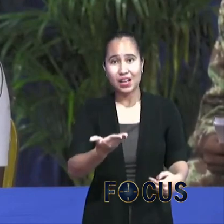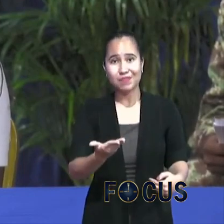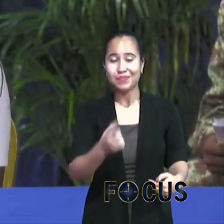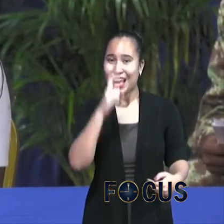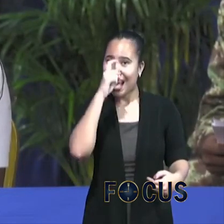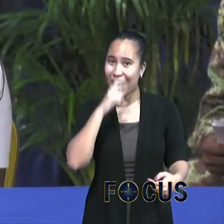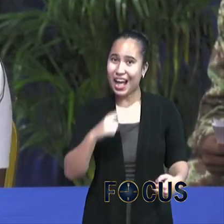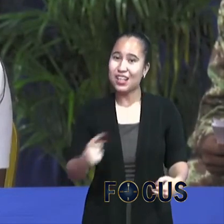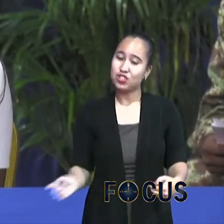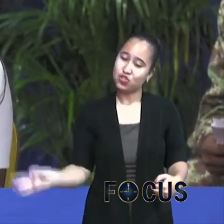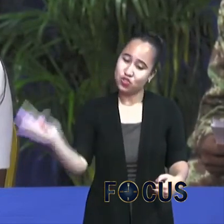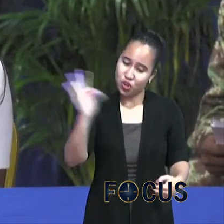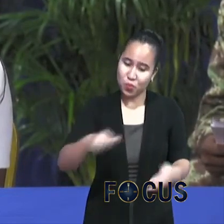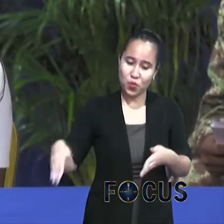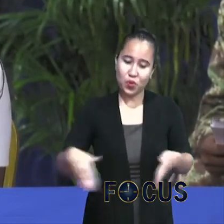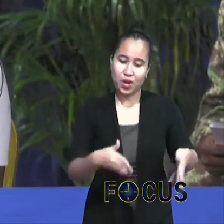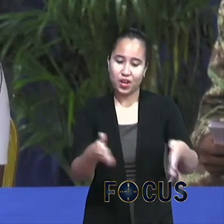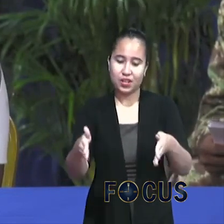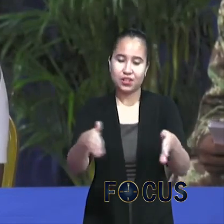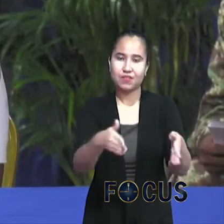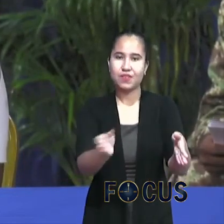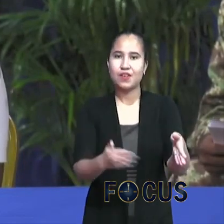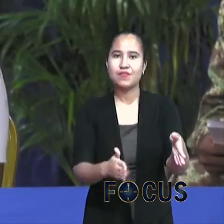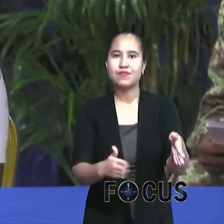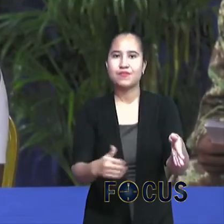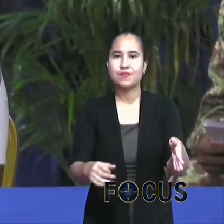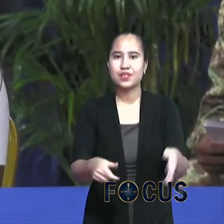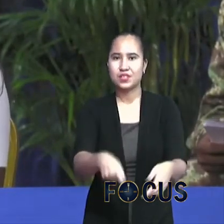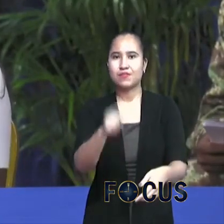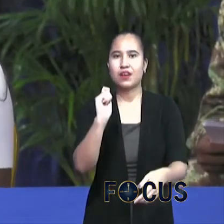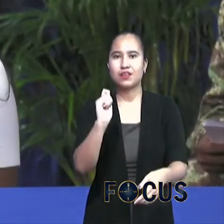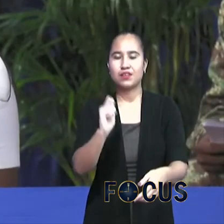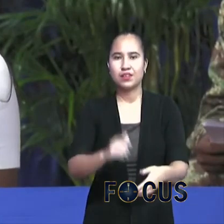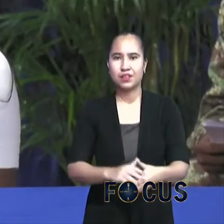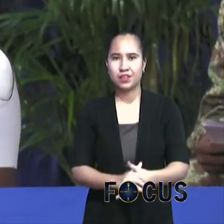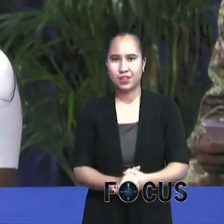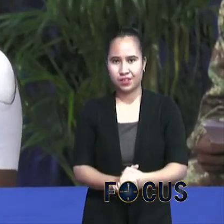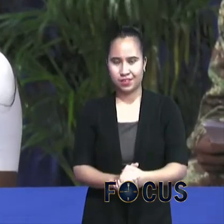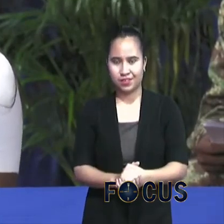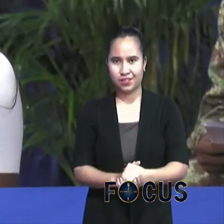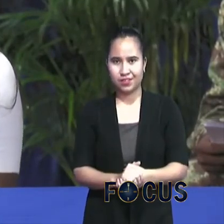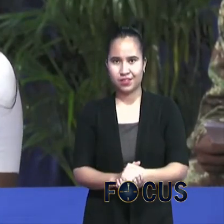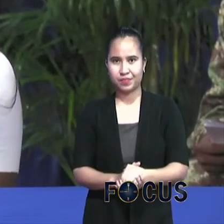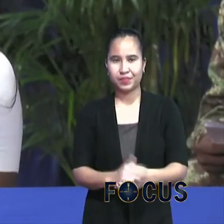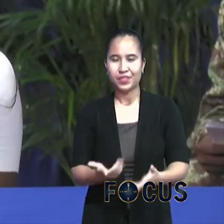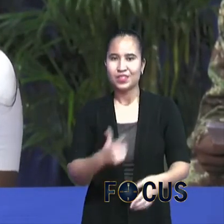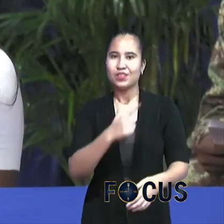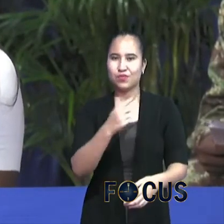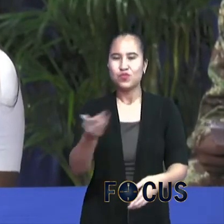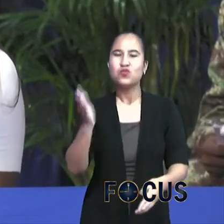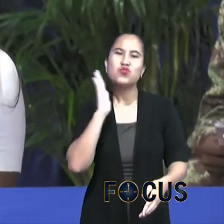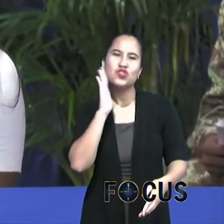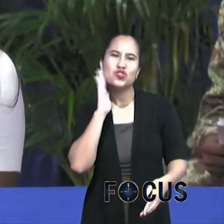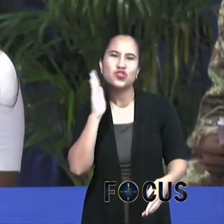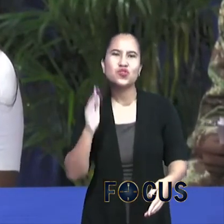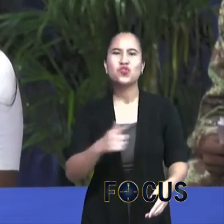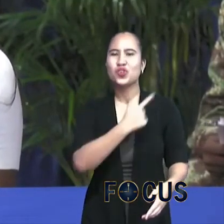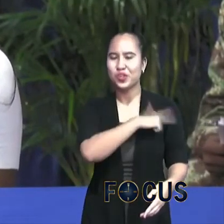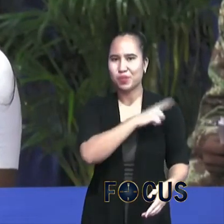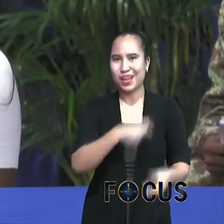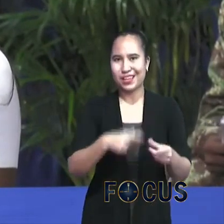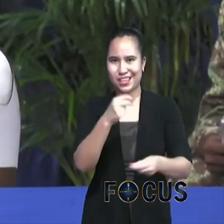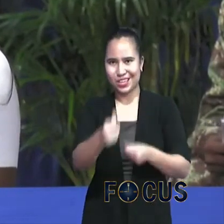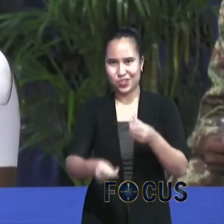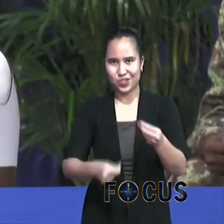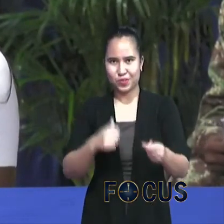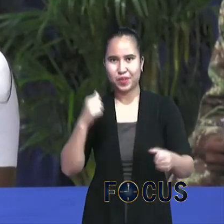gaan. Er komen een aantal verzoeken binnen voor gewoon normale economische activiteiten. Maar die worden dus